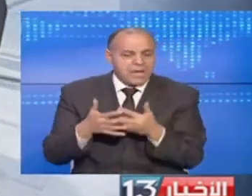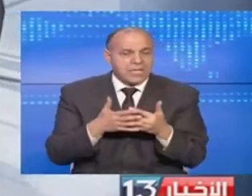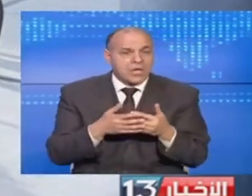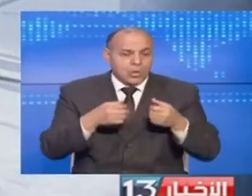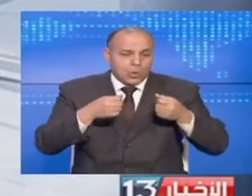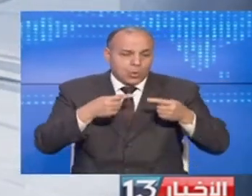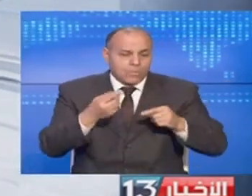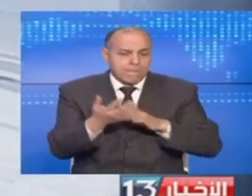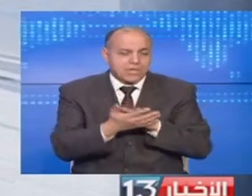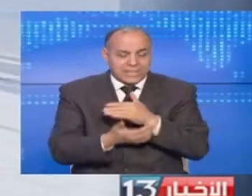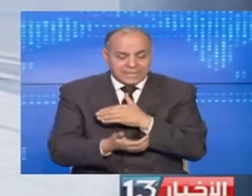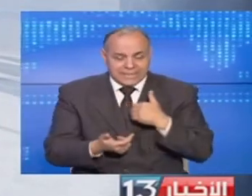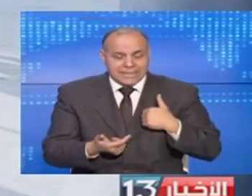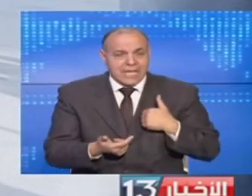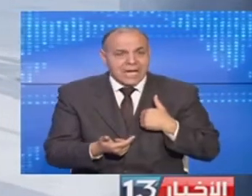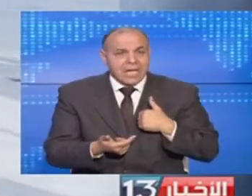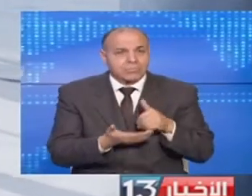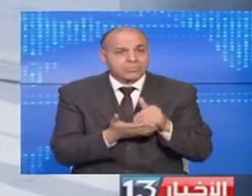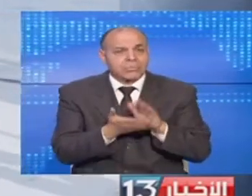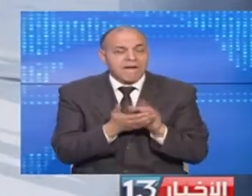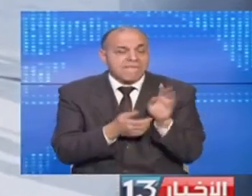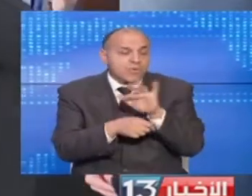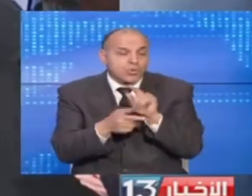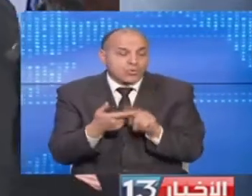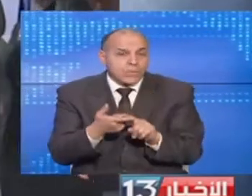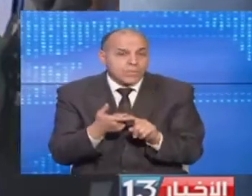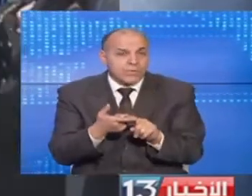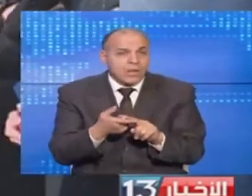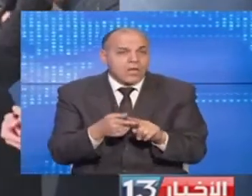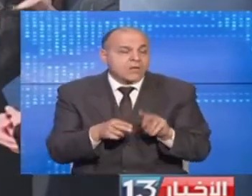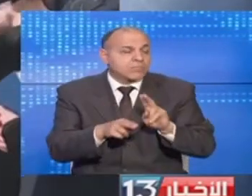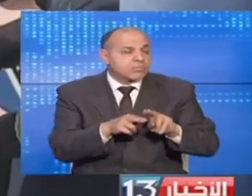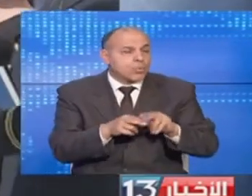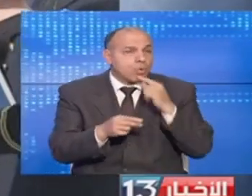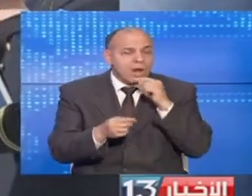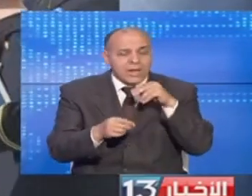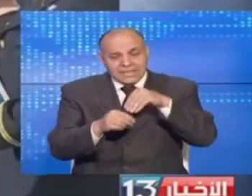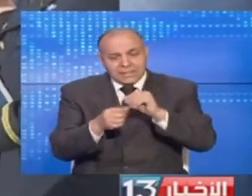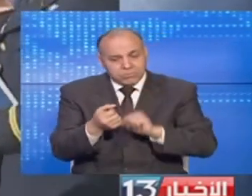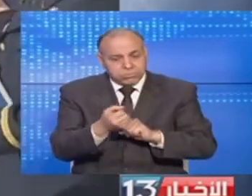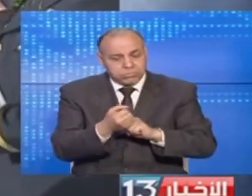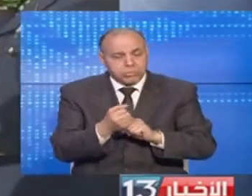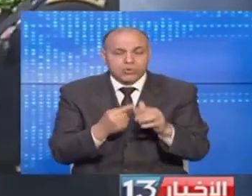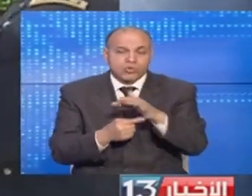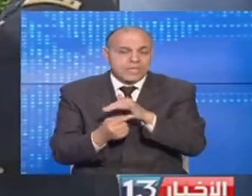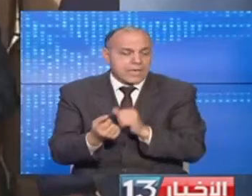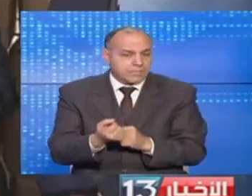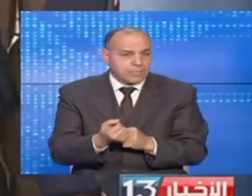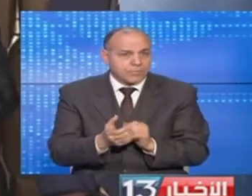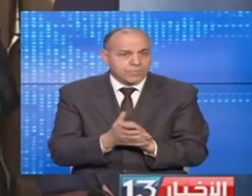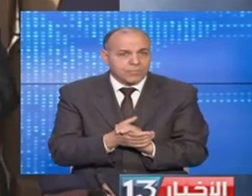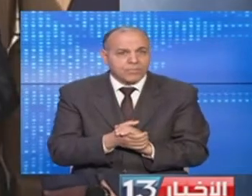مجابهه الازمه الصحيه التي خلفها الفيروس ومعالجه اثارها الاقتصاديه والاجتماعيه